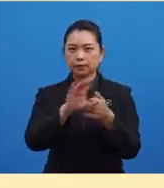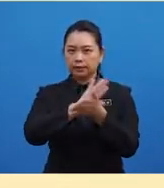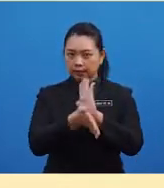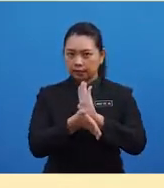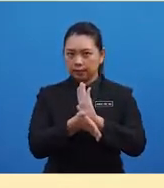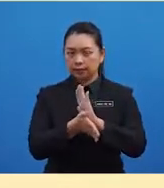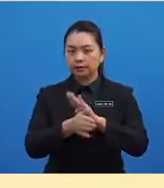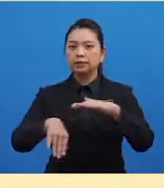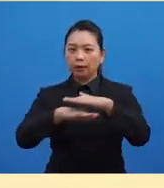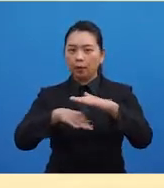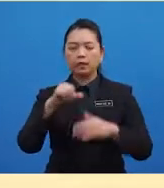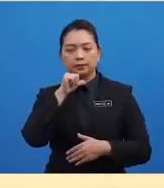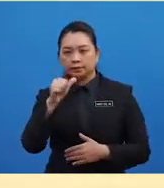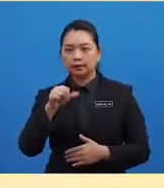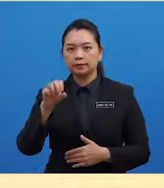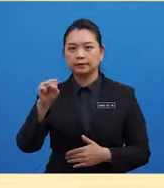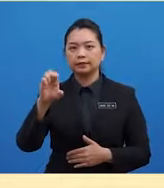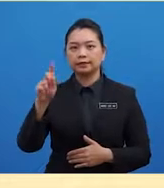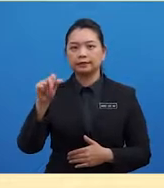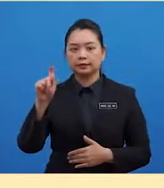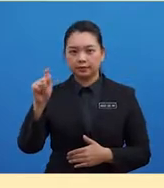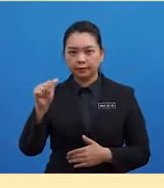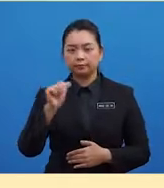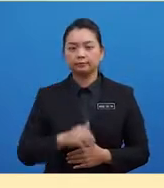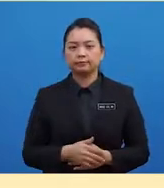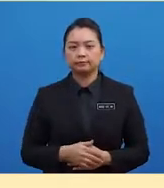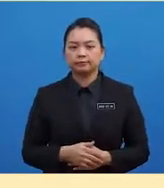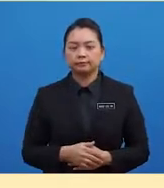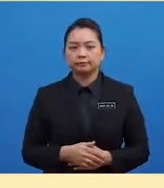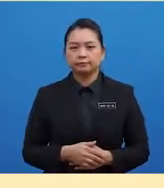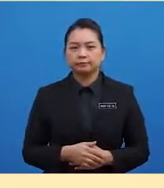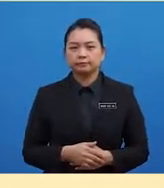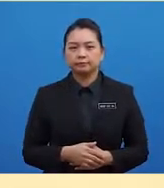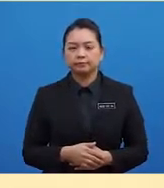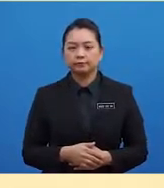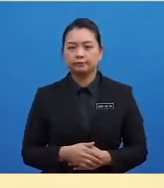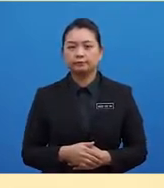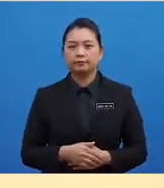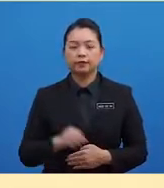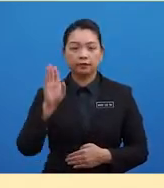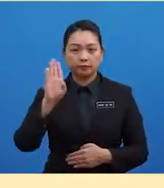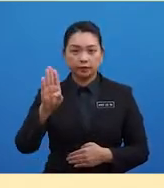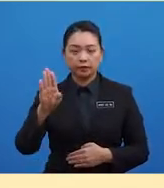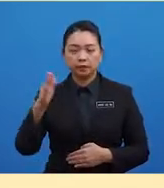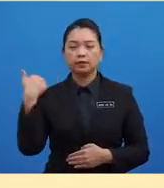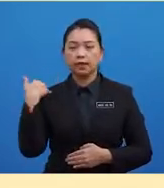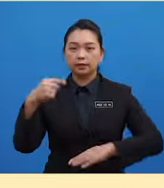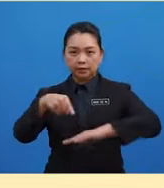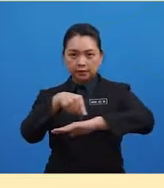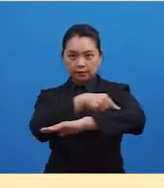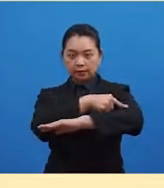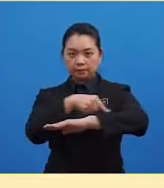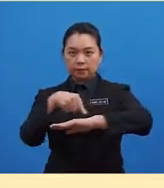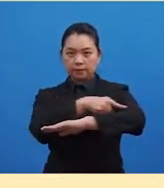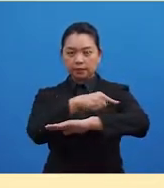anak murid cikgu. Gambar B pula mempunyai sisi lurus yang sama panjang. Jadi ia dikategorikan di